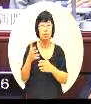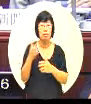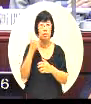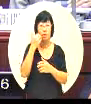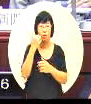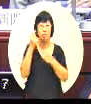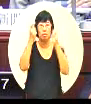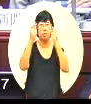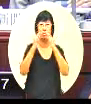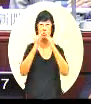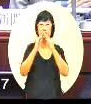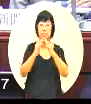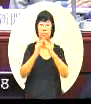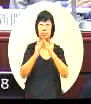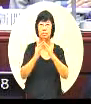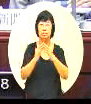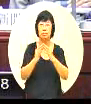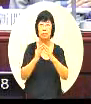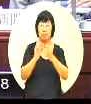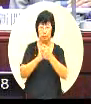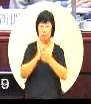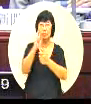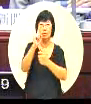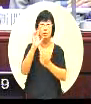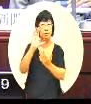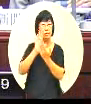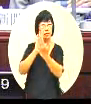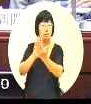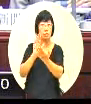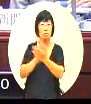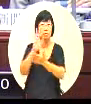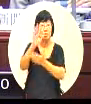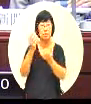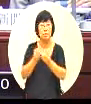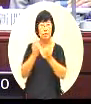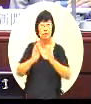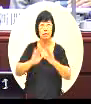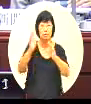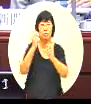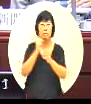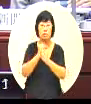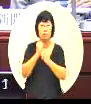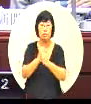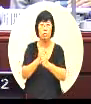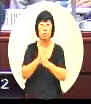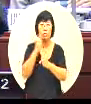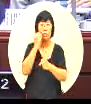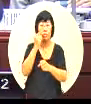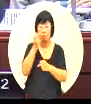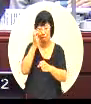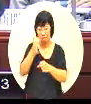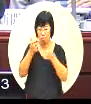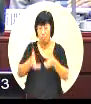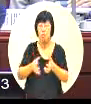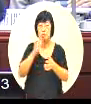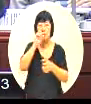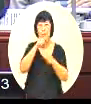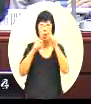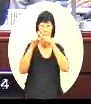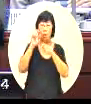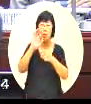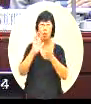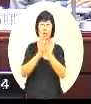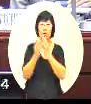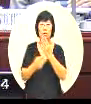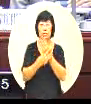们高雄市一定一个方向，未来的发展如果是重污染，如果产业没有升级、